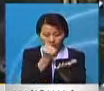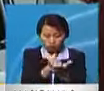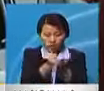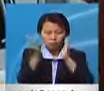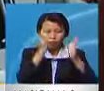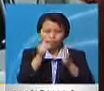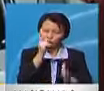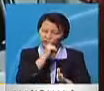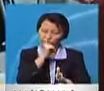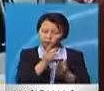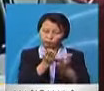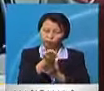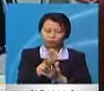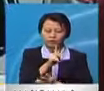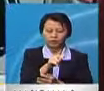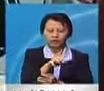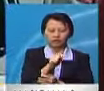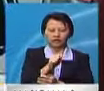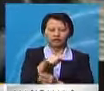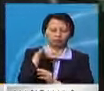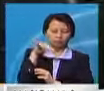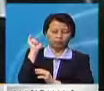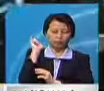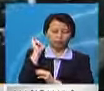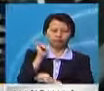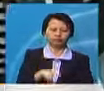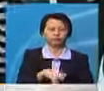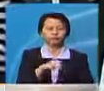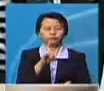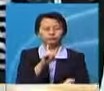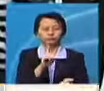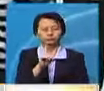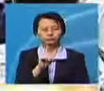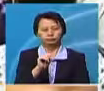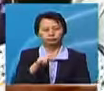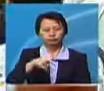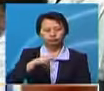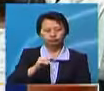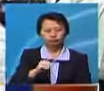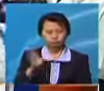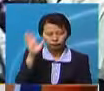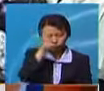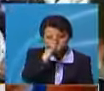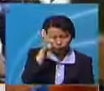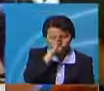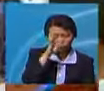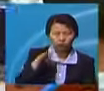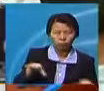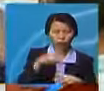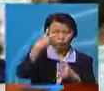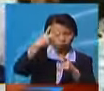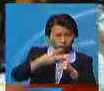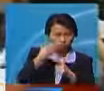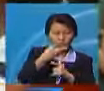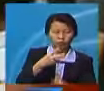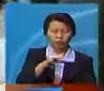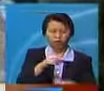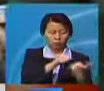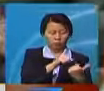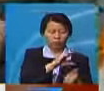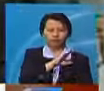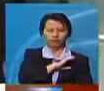Malaysia palsu melalui KLIA semalam. Menurut Datuk Seri Dr. Ahmad Zahid, intipan telah dilakukan selama 2 bulan oleh